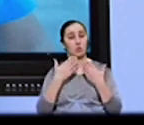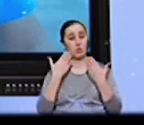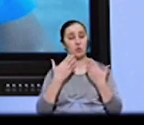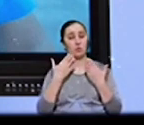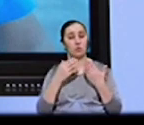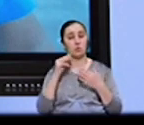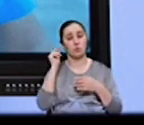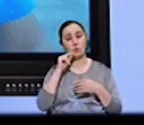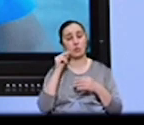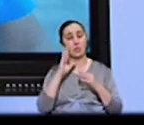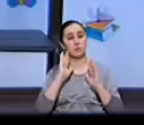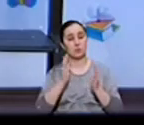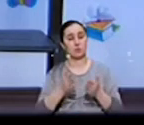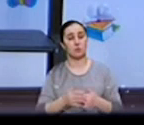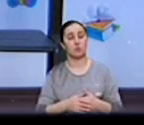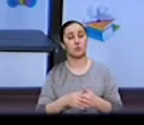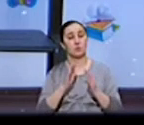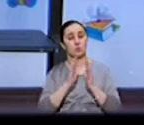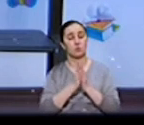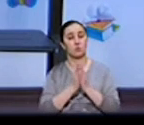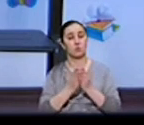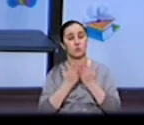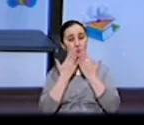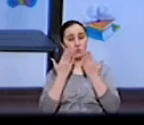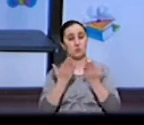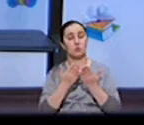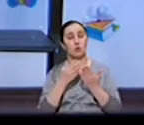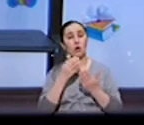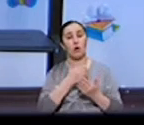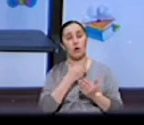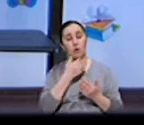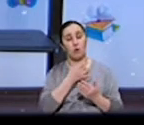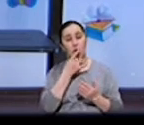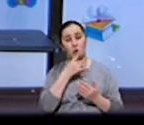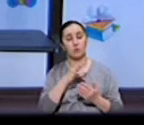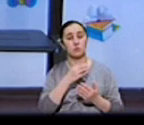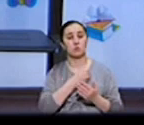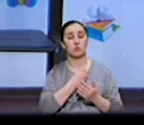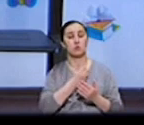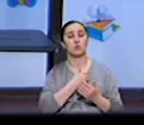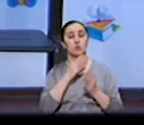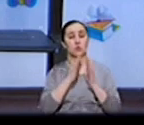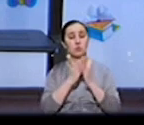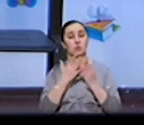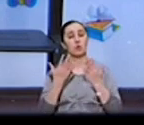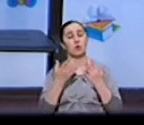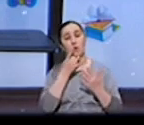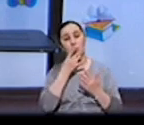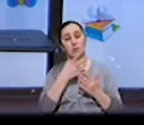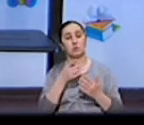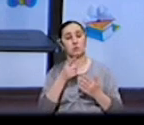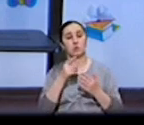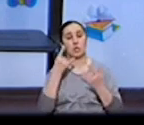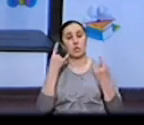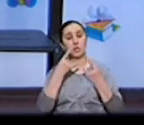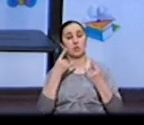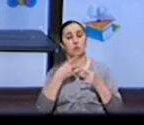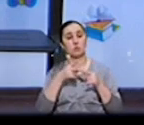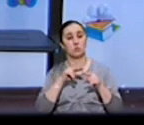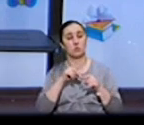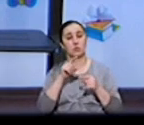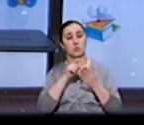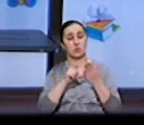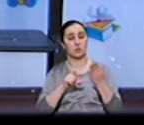o'qib o'rganib chiqamiz. Kitobingizni ochib, xohlasangiz kitobingizdan, xohlasangiz ekrandan